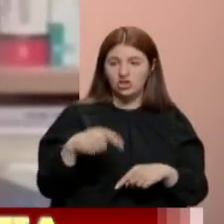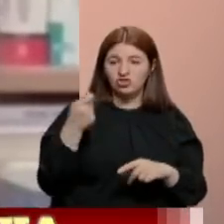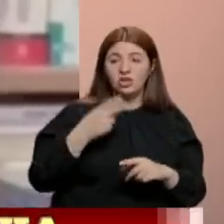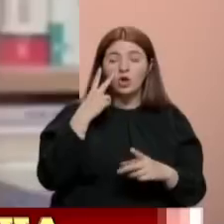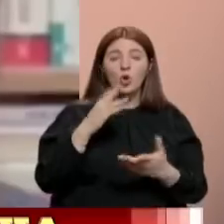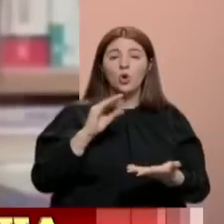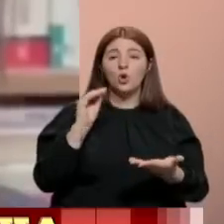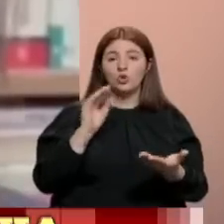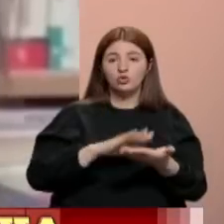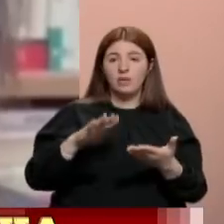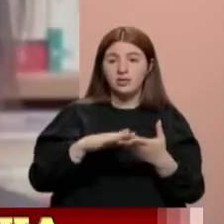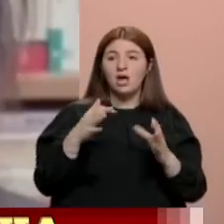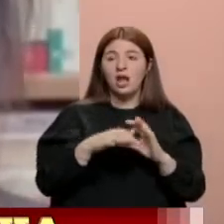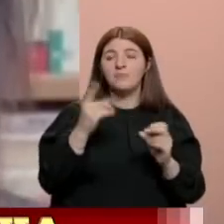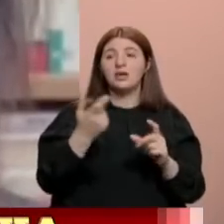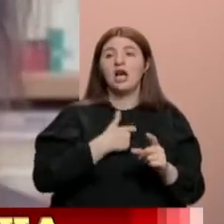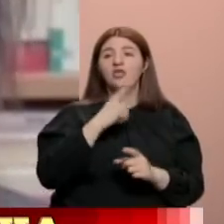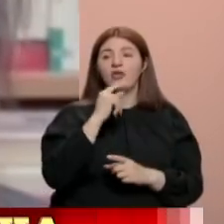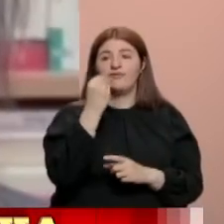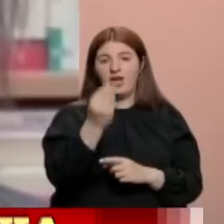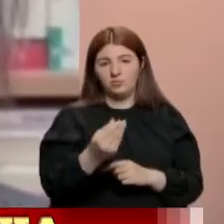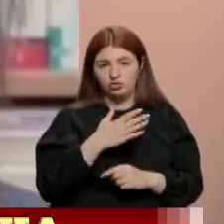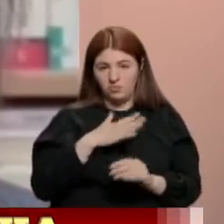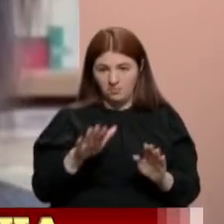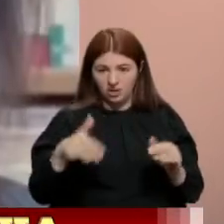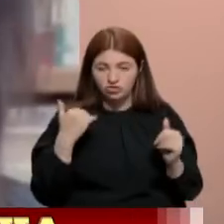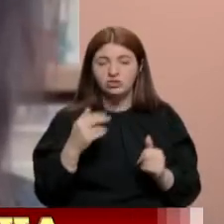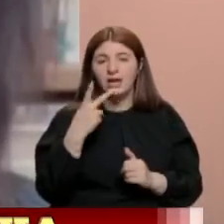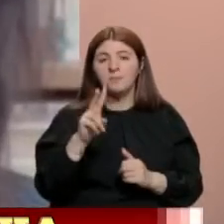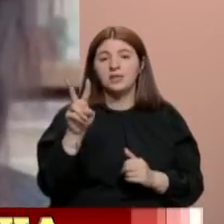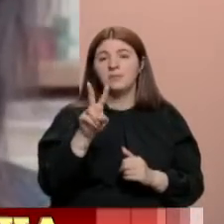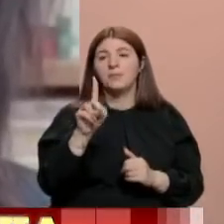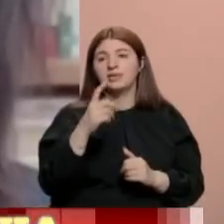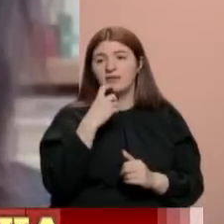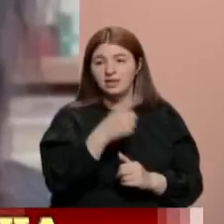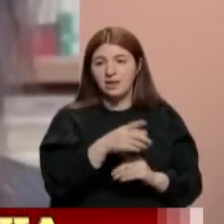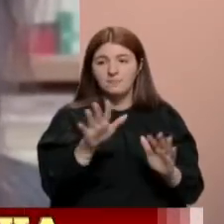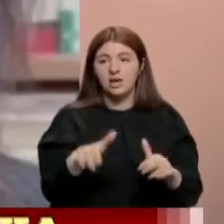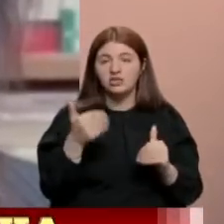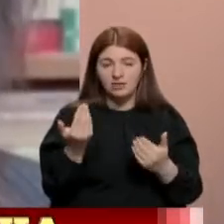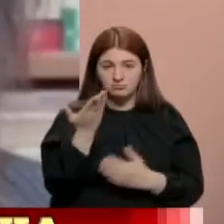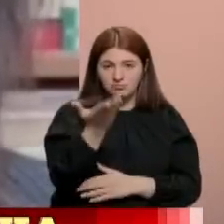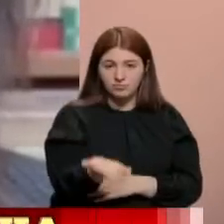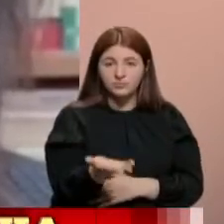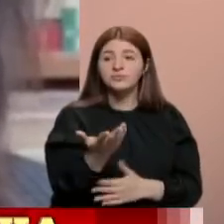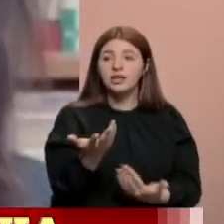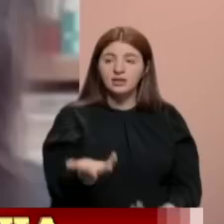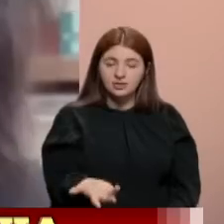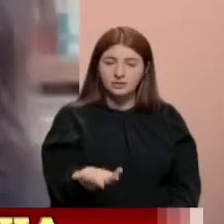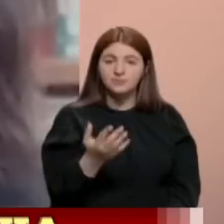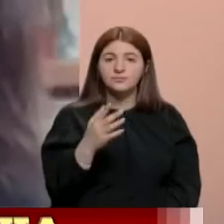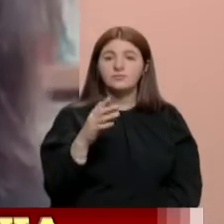koşullarına uygulanmasına dair bir kanun teklifi sunmuştum meclise. 2021'de meclise geldi ve ne yazık